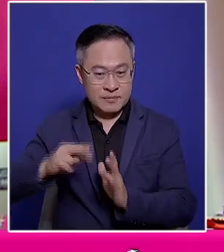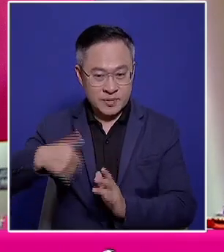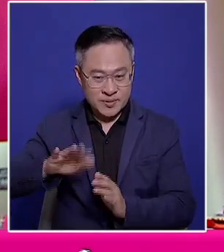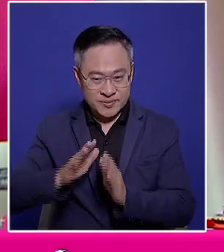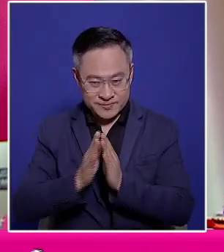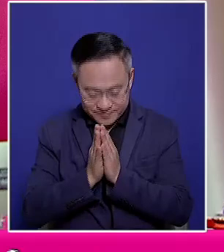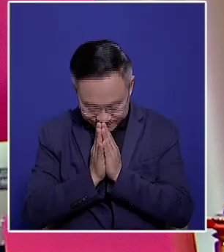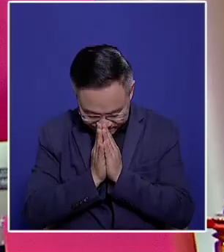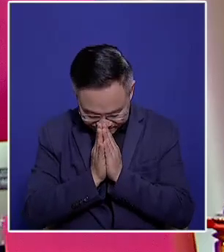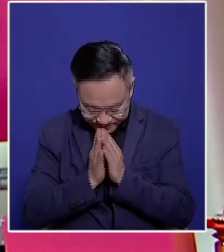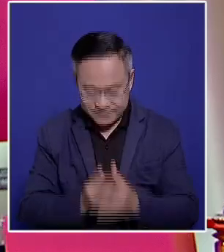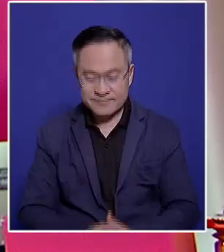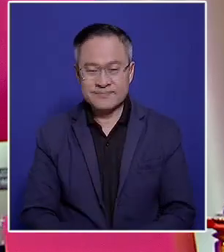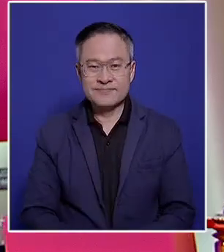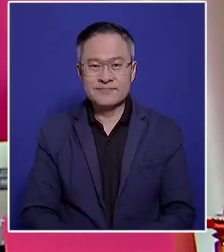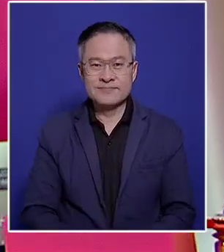วัสดีค่ะ